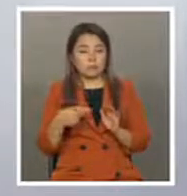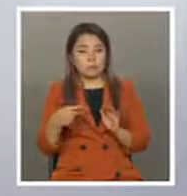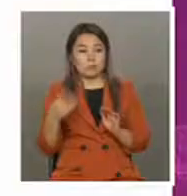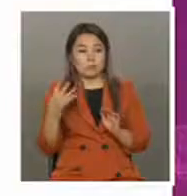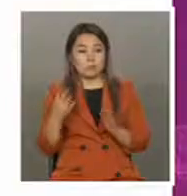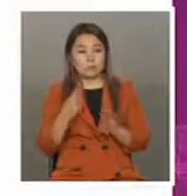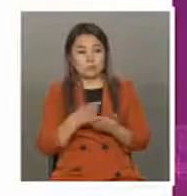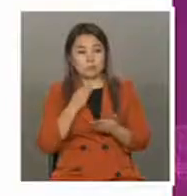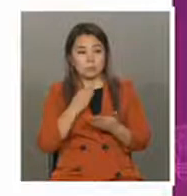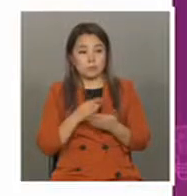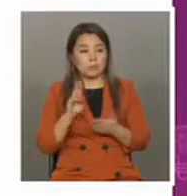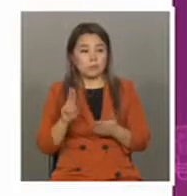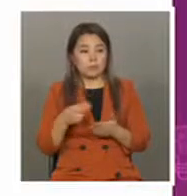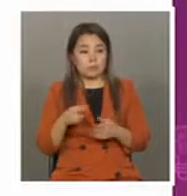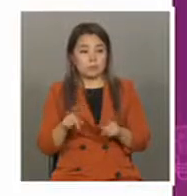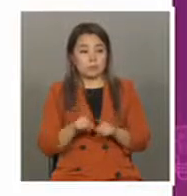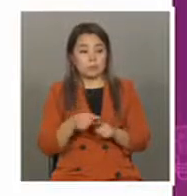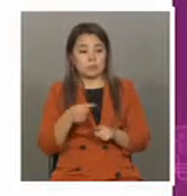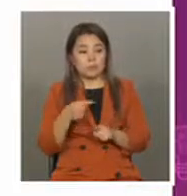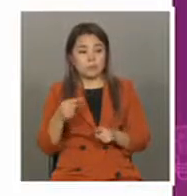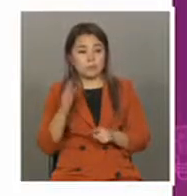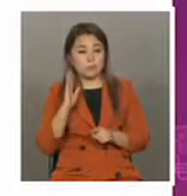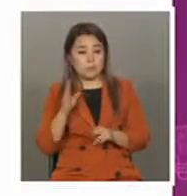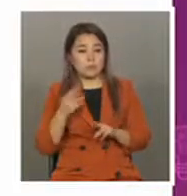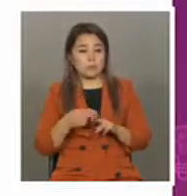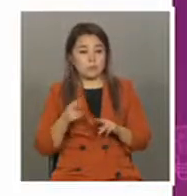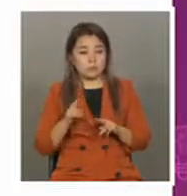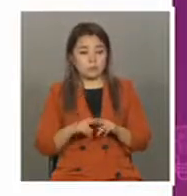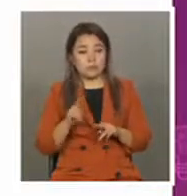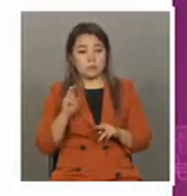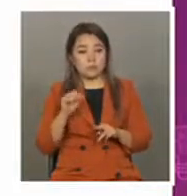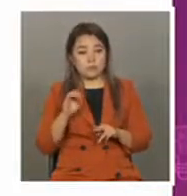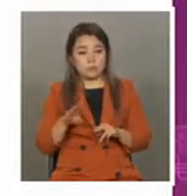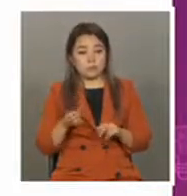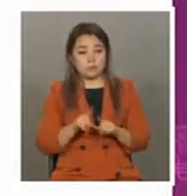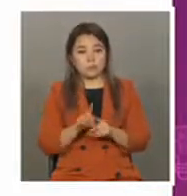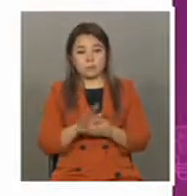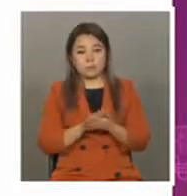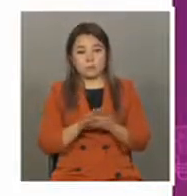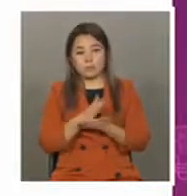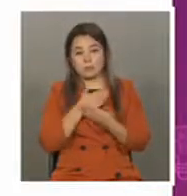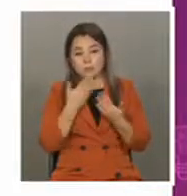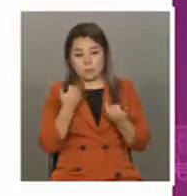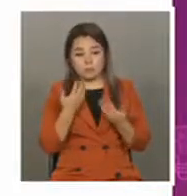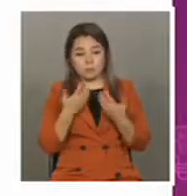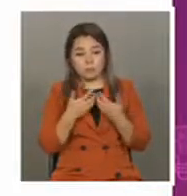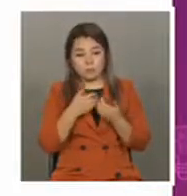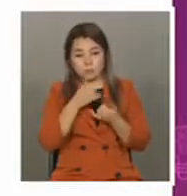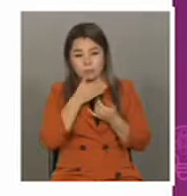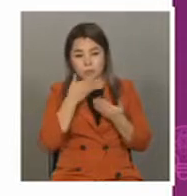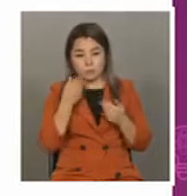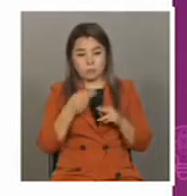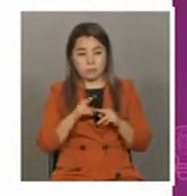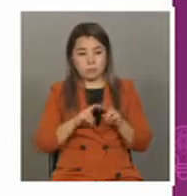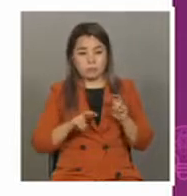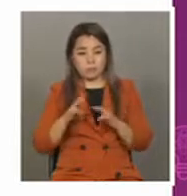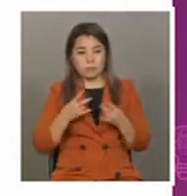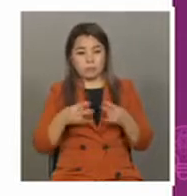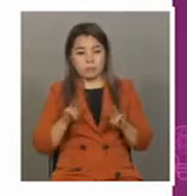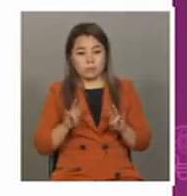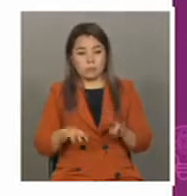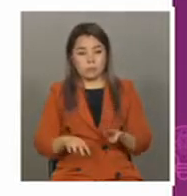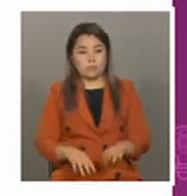тең. Дискриминант теріс болса, бұл квадрат теңдеудің түбірлері мүлдем болмайды. Сондықтан біз түбірлерді іздеуге